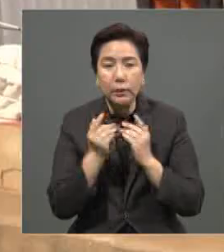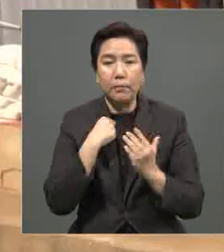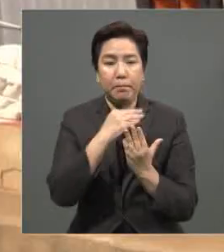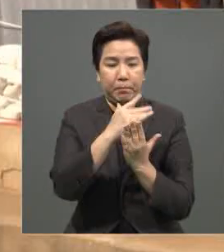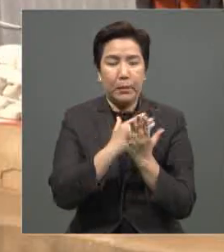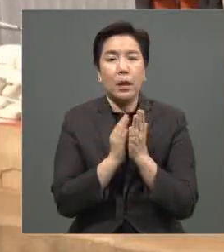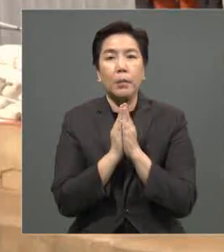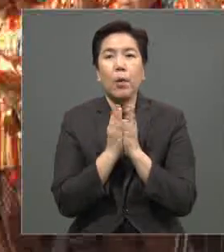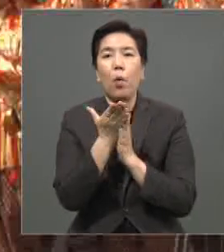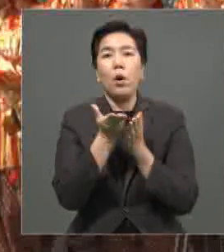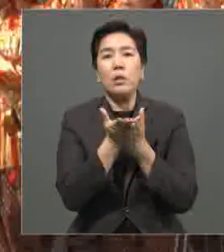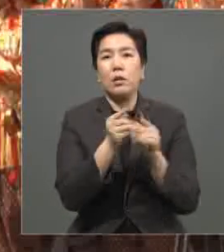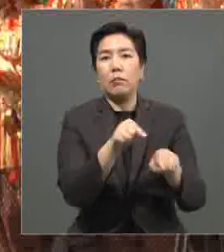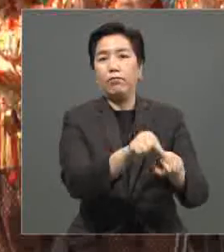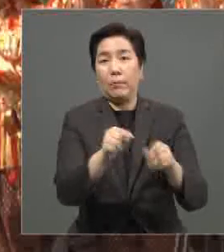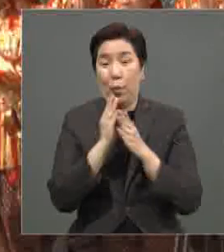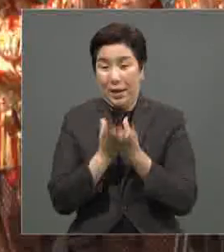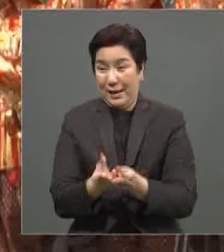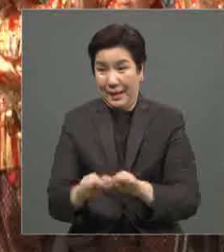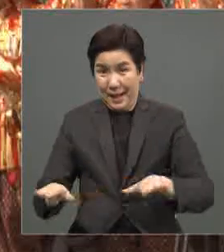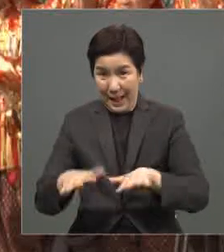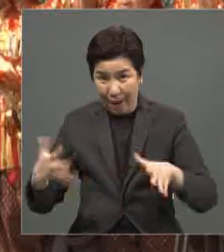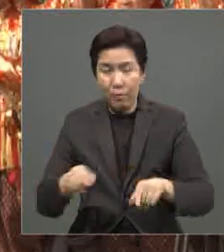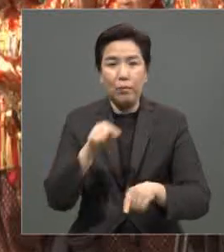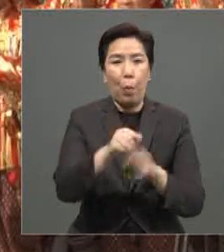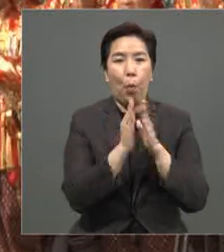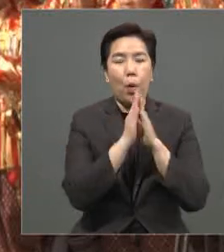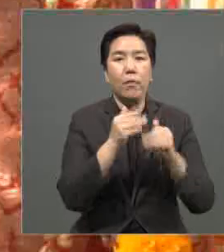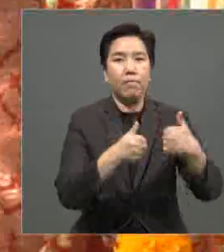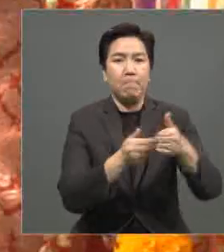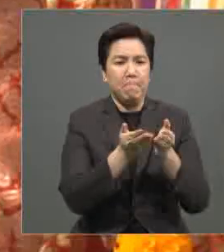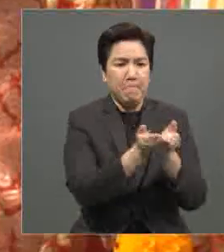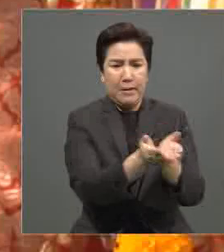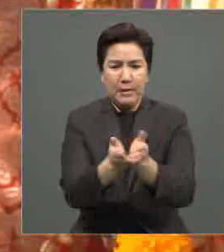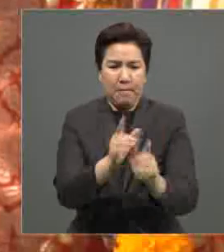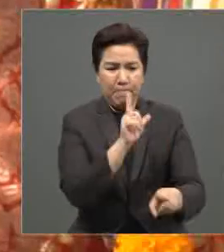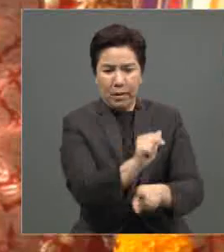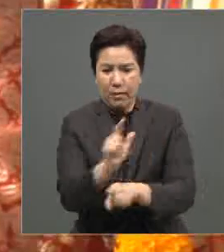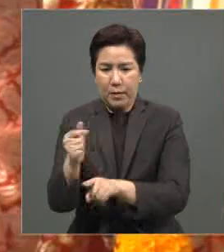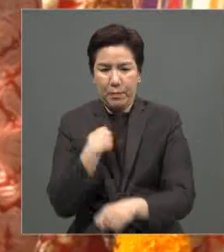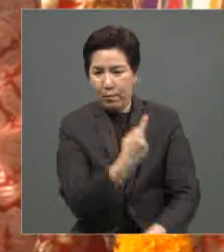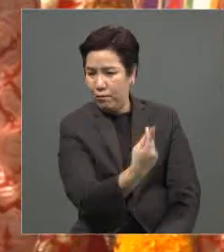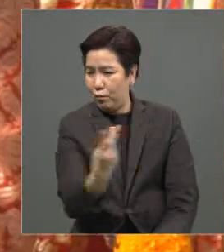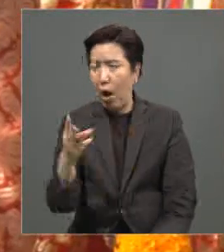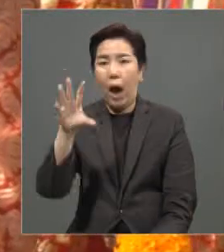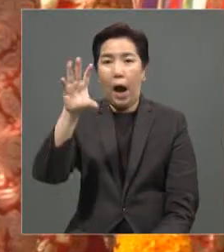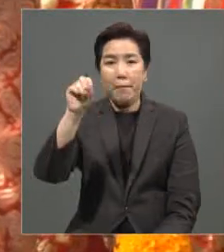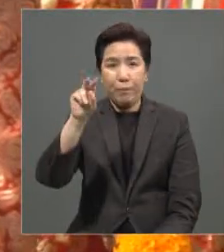การบวงสรวงแม่ย่านางเรือพระที่นั่งและเรือพระราชพิธีในขบวนพยุหยาตราทางชลมารคทั้ง52ล